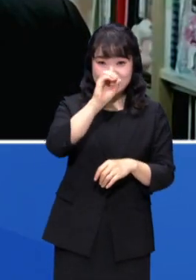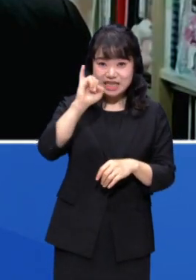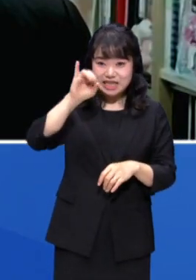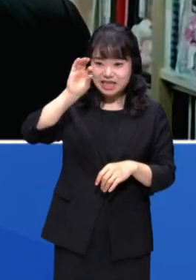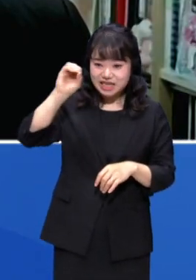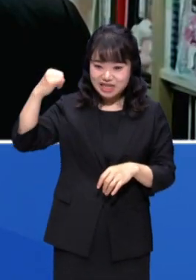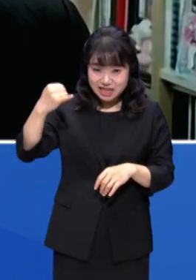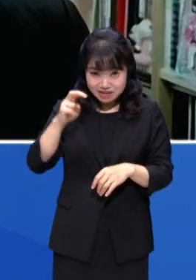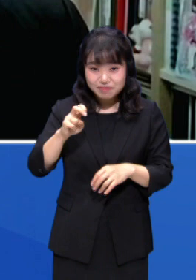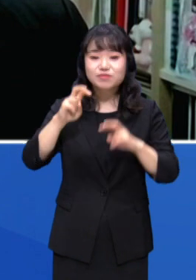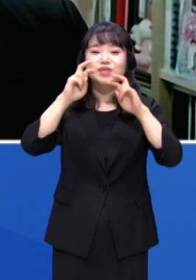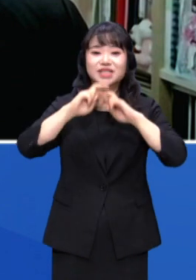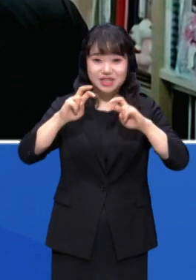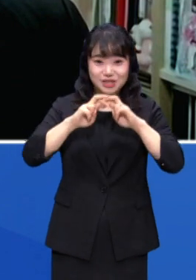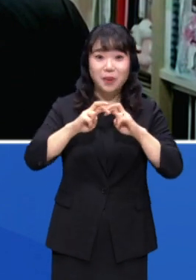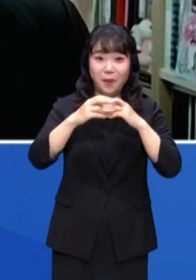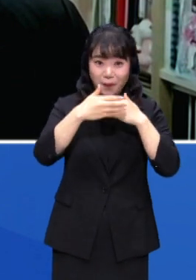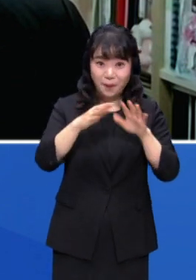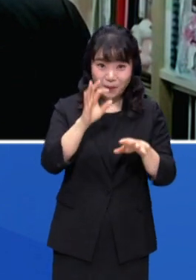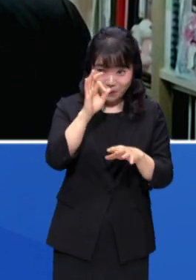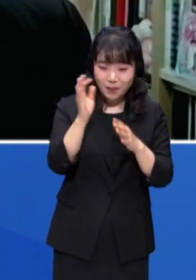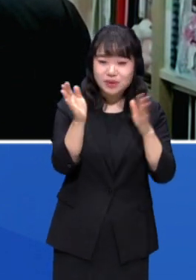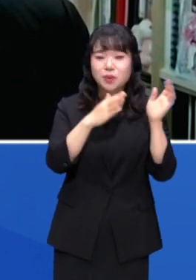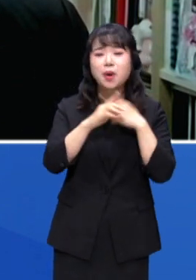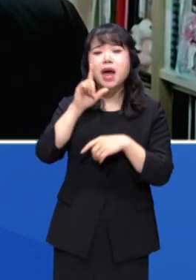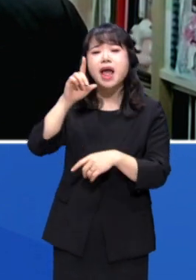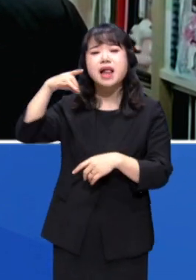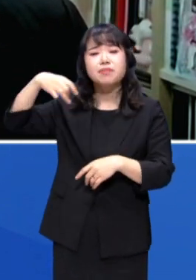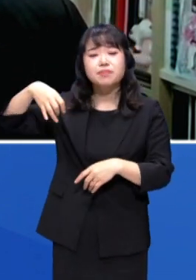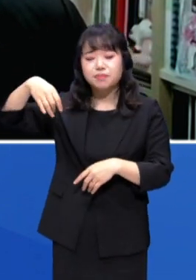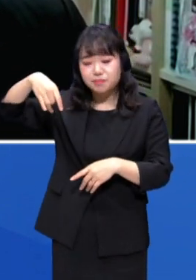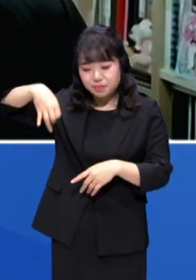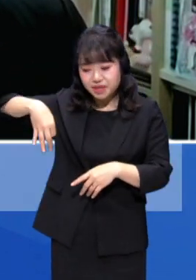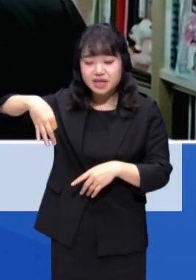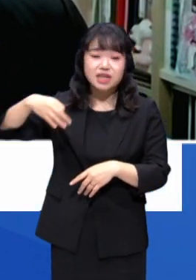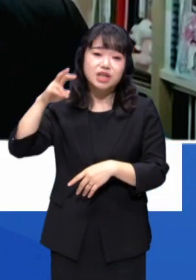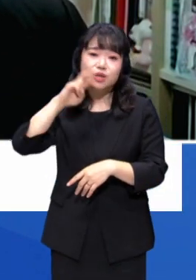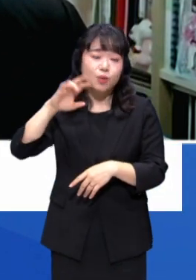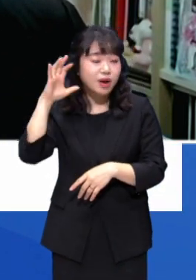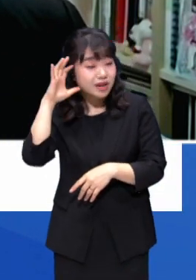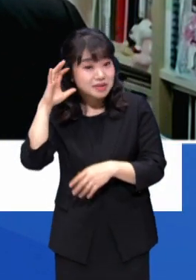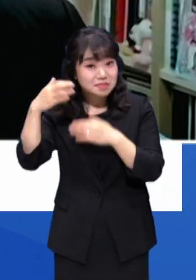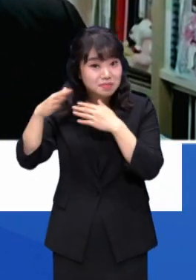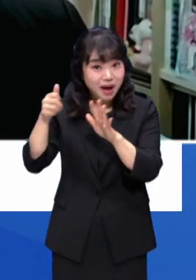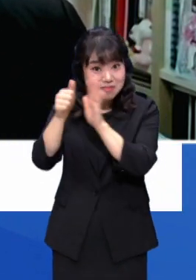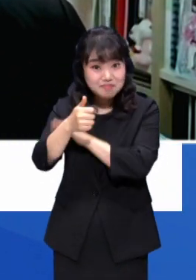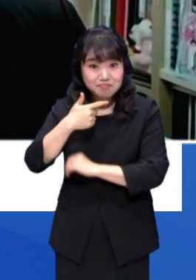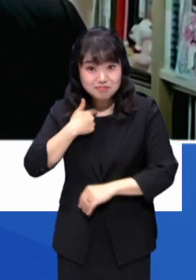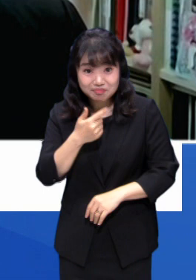들었습니다. 이 LP 음악 감상실이라는 공간도 다녀왔다고 하셨는데요. 여기에 대한 설명도 부탁드리겠습니다.